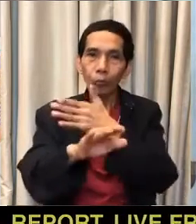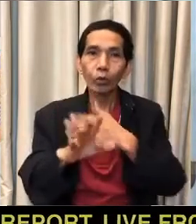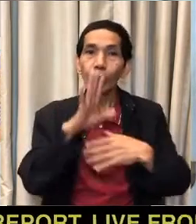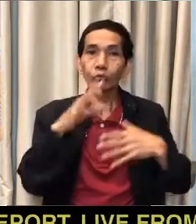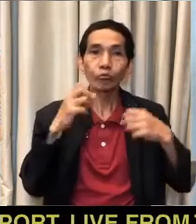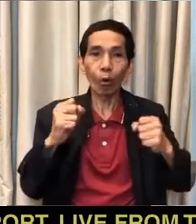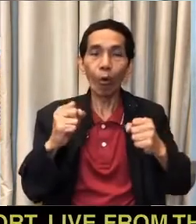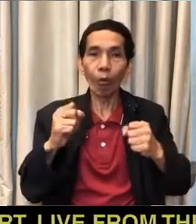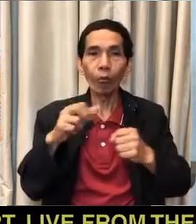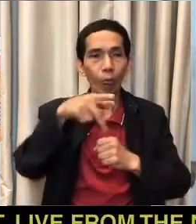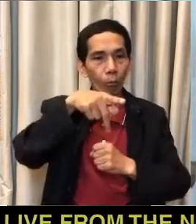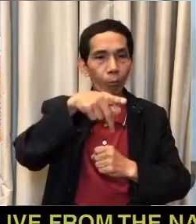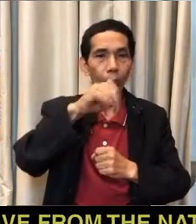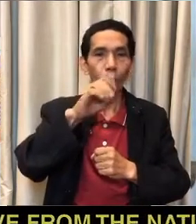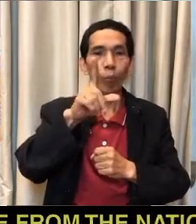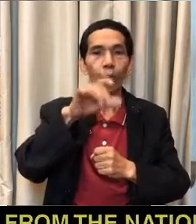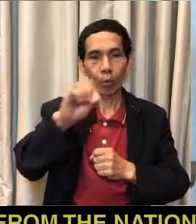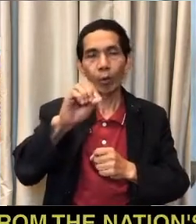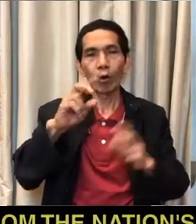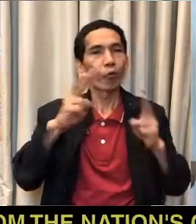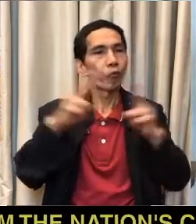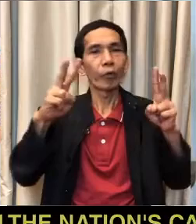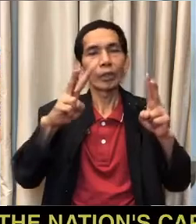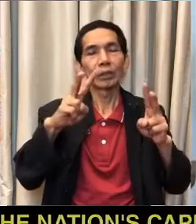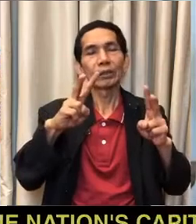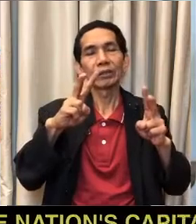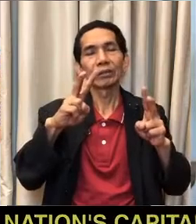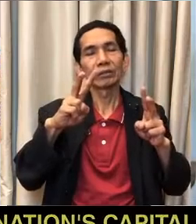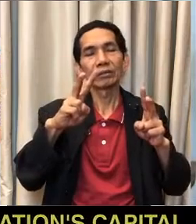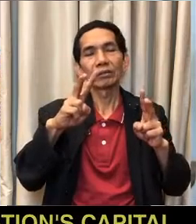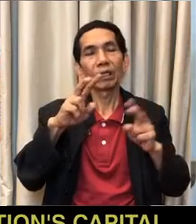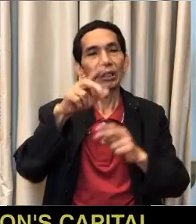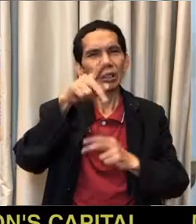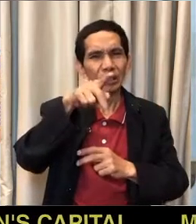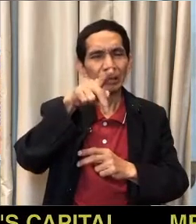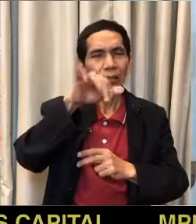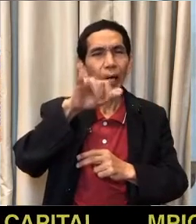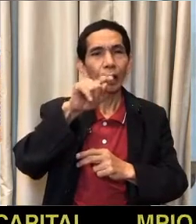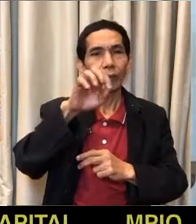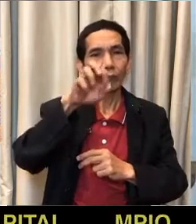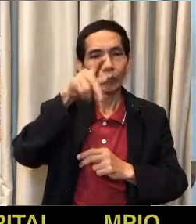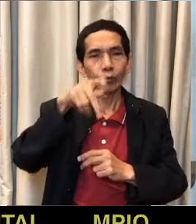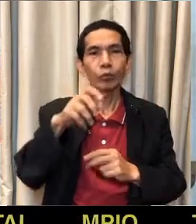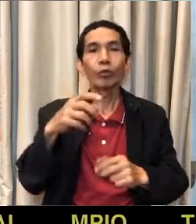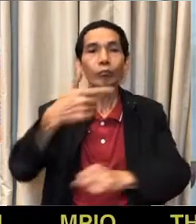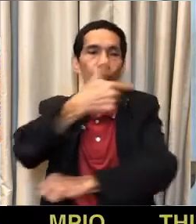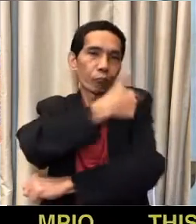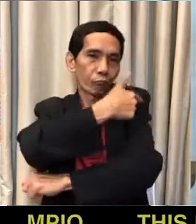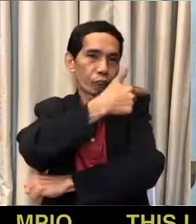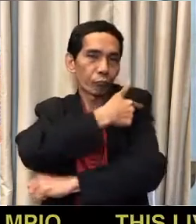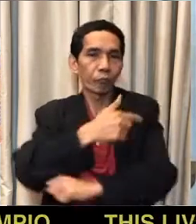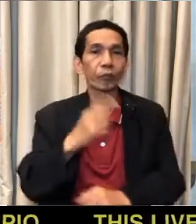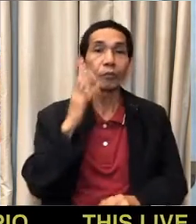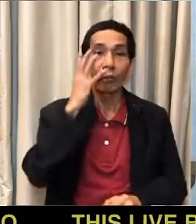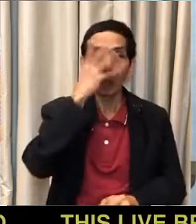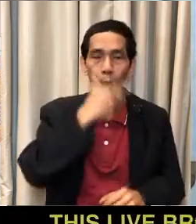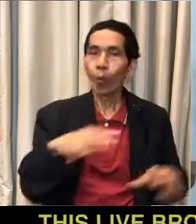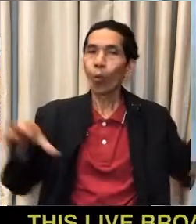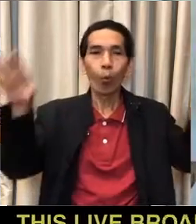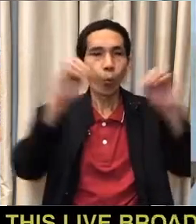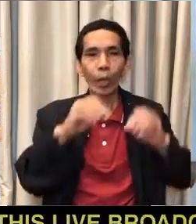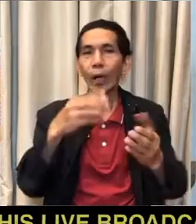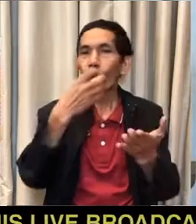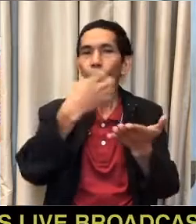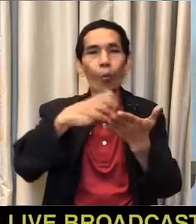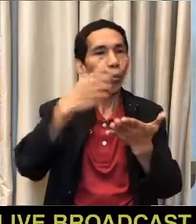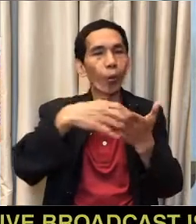pa. Oh, kaya mahalaga itong type 2, ha? Yung type 2. Pabakuna na kayo. Ang maganda dyan, wala na naman